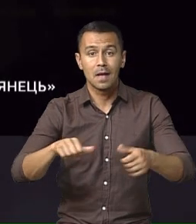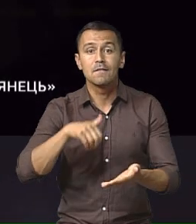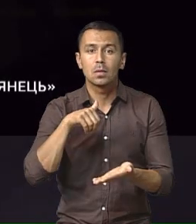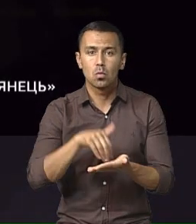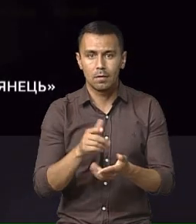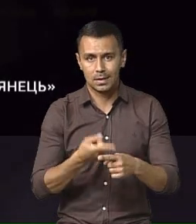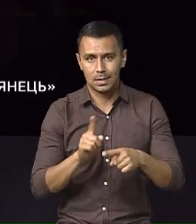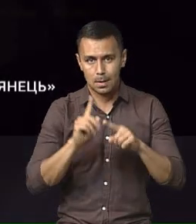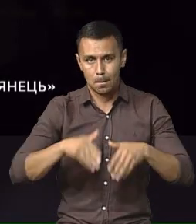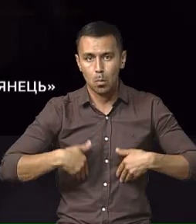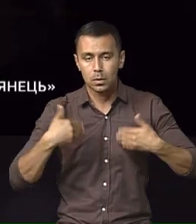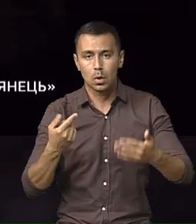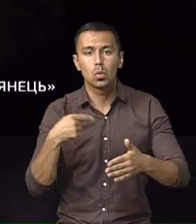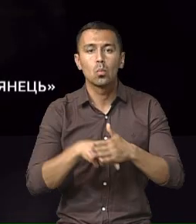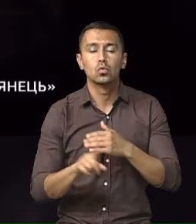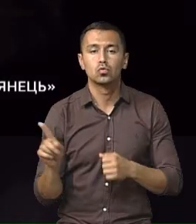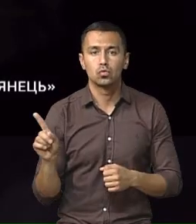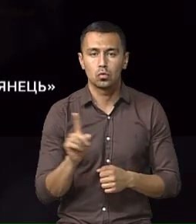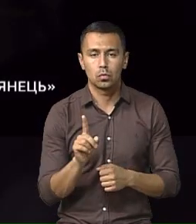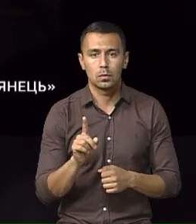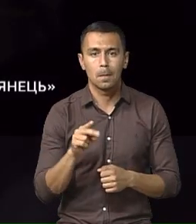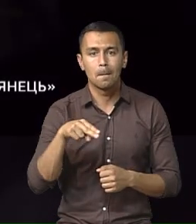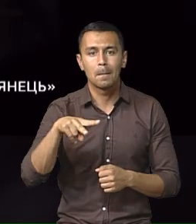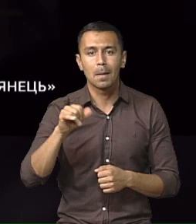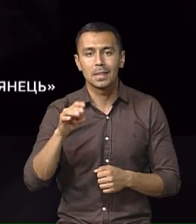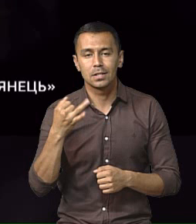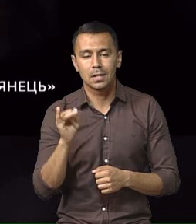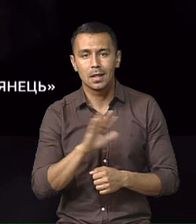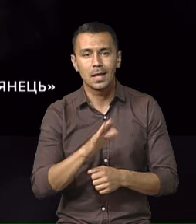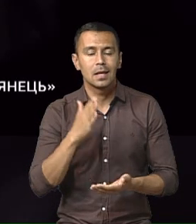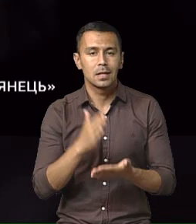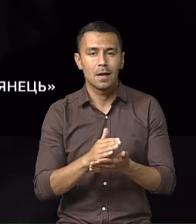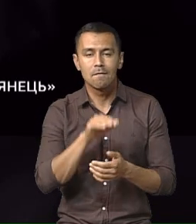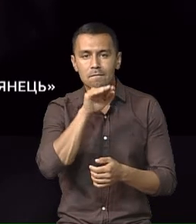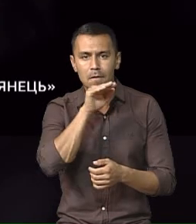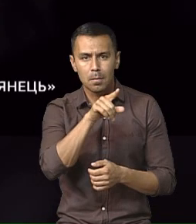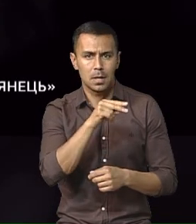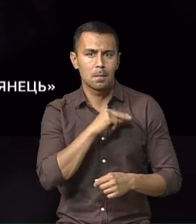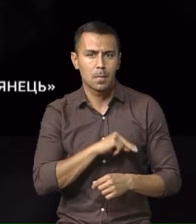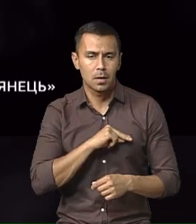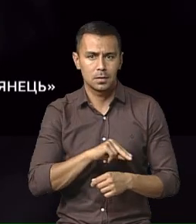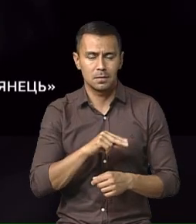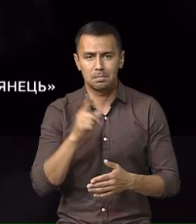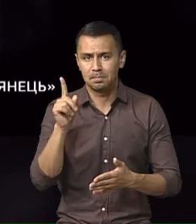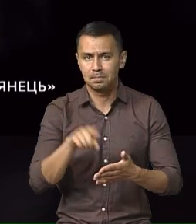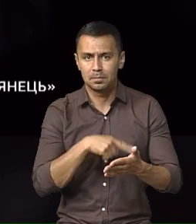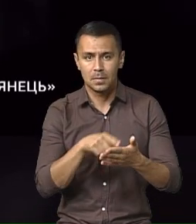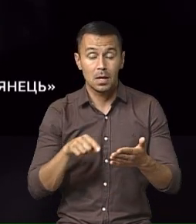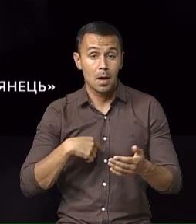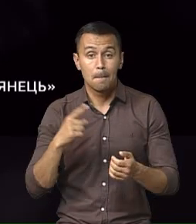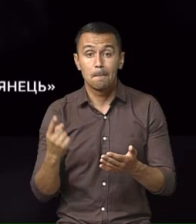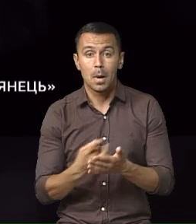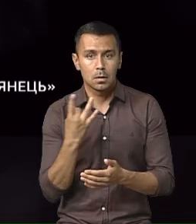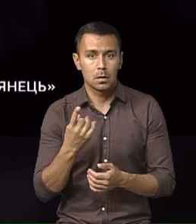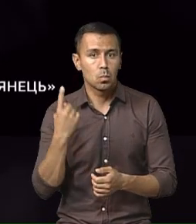відмовила цій пропозиції, тому що Пламеницькі не є фаховими, їхні праці розвінчені. Вперше